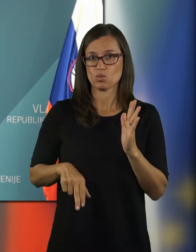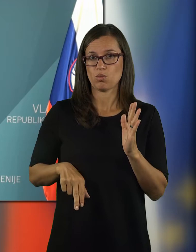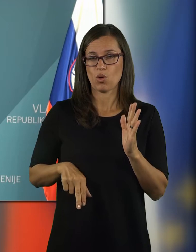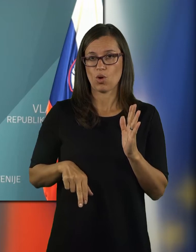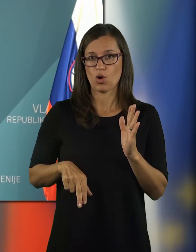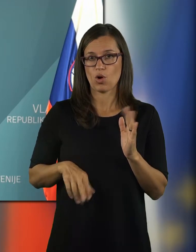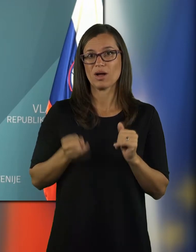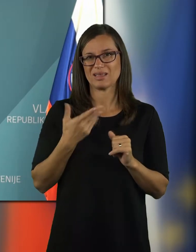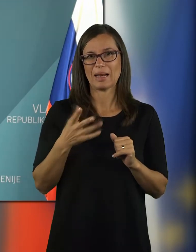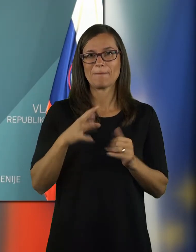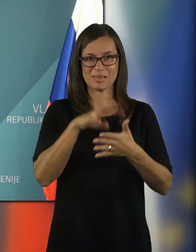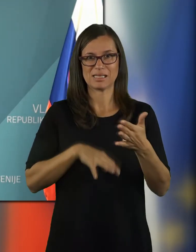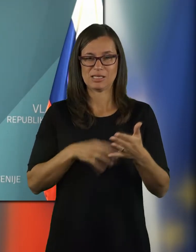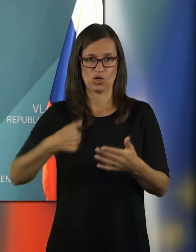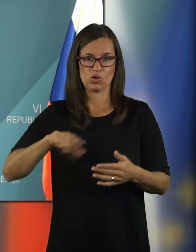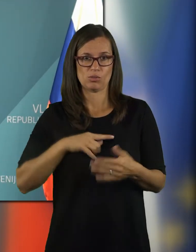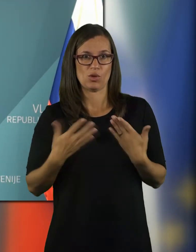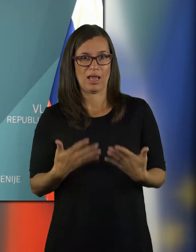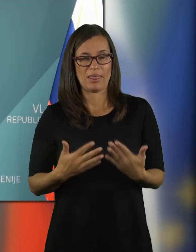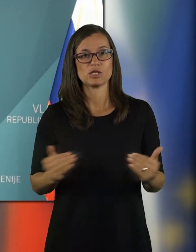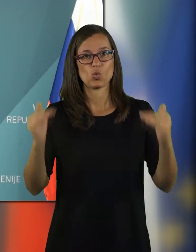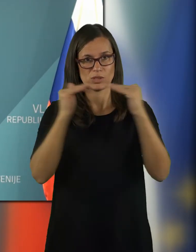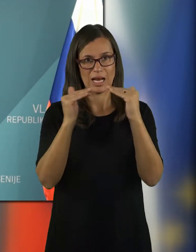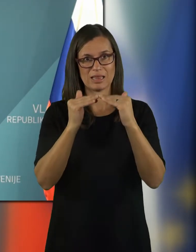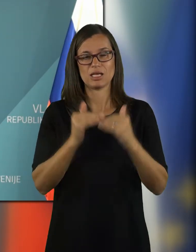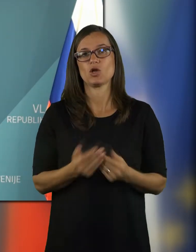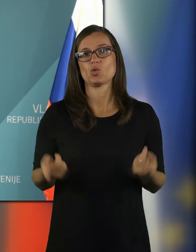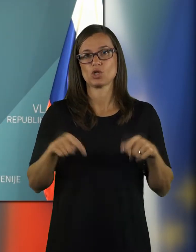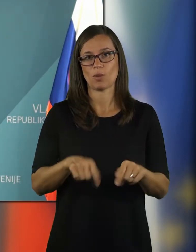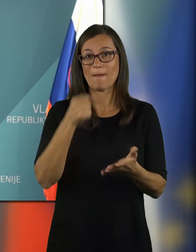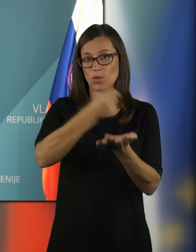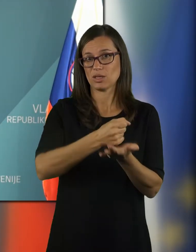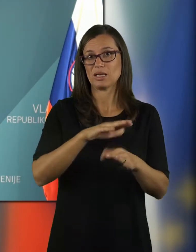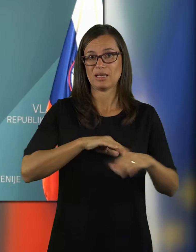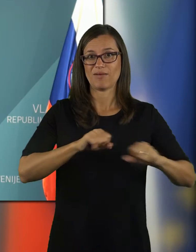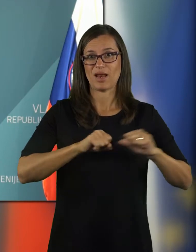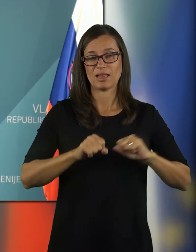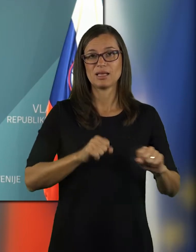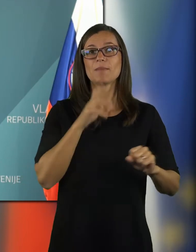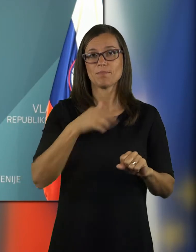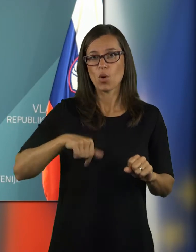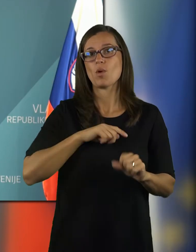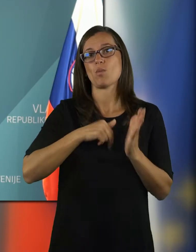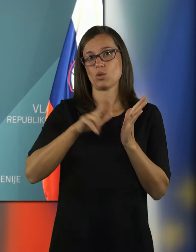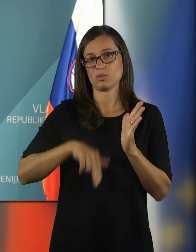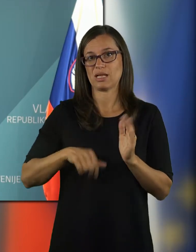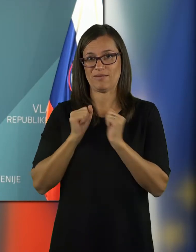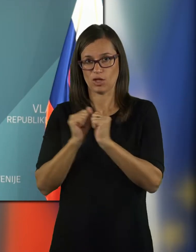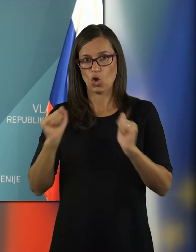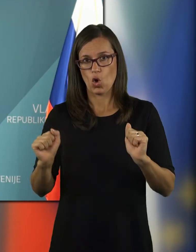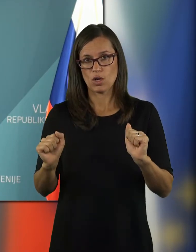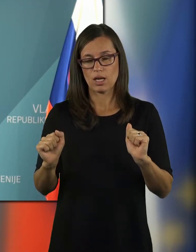Pogodbo, katere besedilo smo danes uskladili oziroma potrdili na vladi, bomo podpisali v